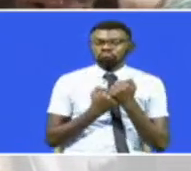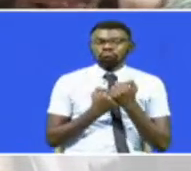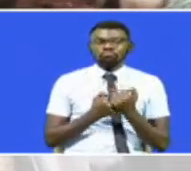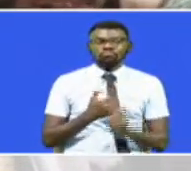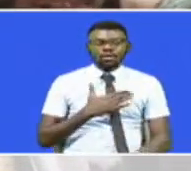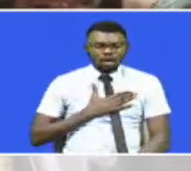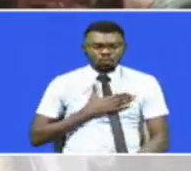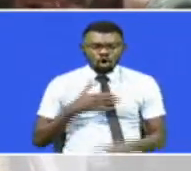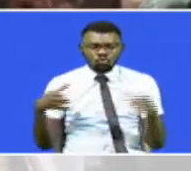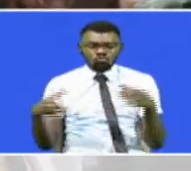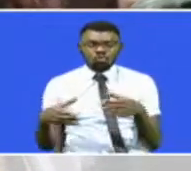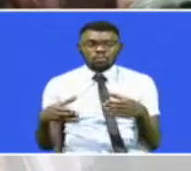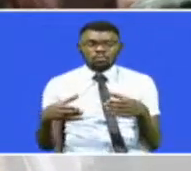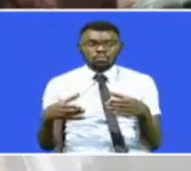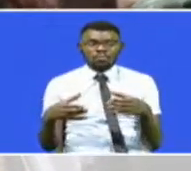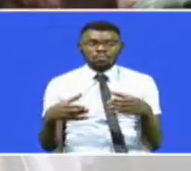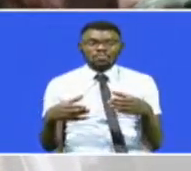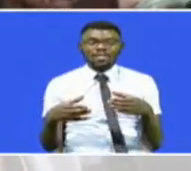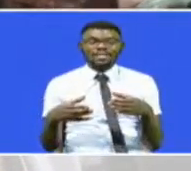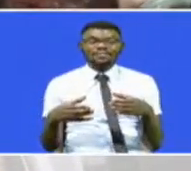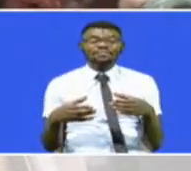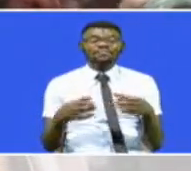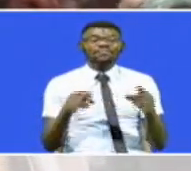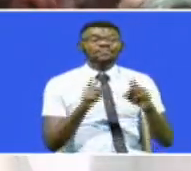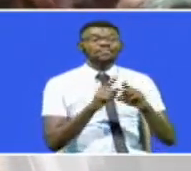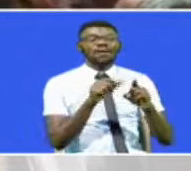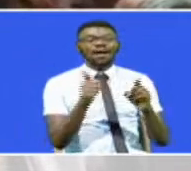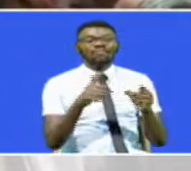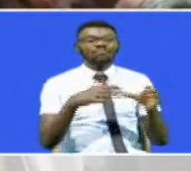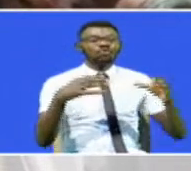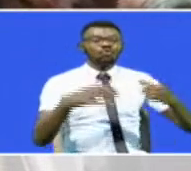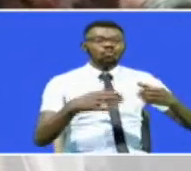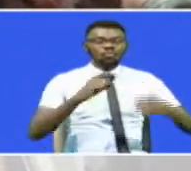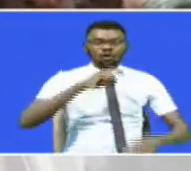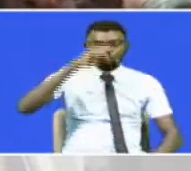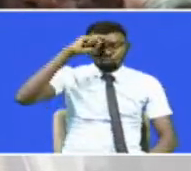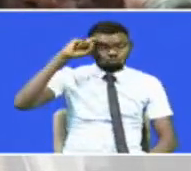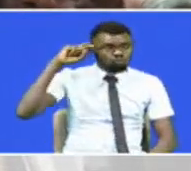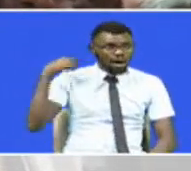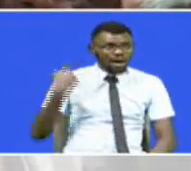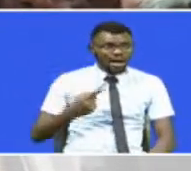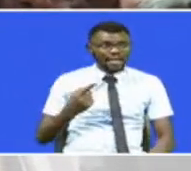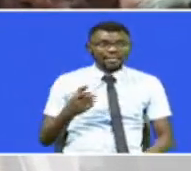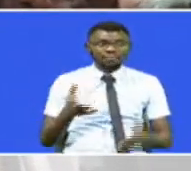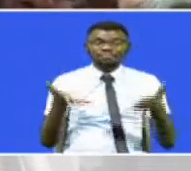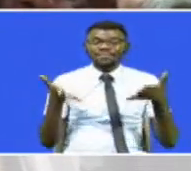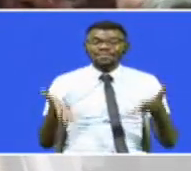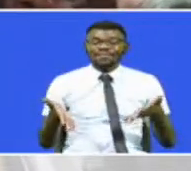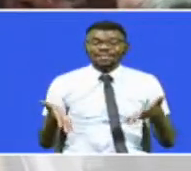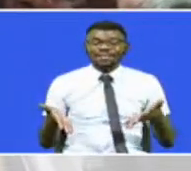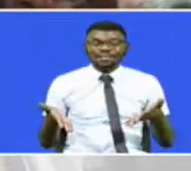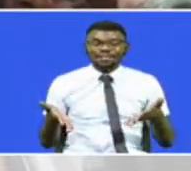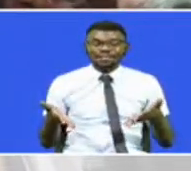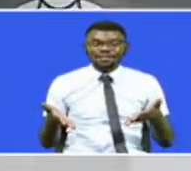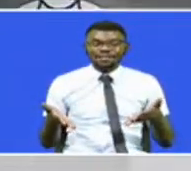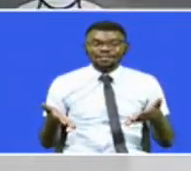kwetu. Ile ingine pia kwa niaba ya jua kali ambao wako hapa.